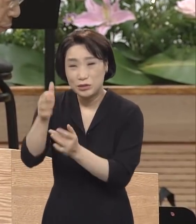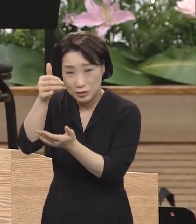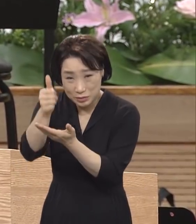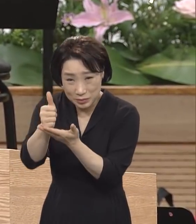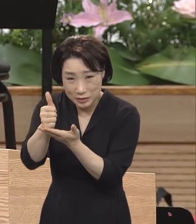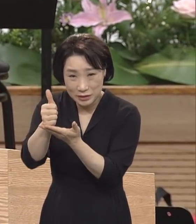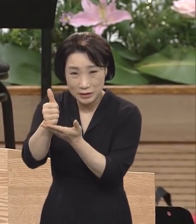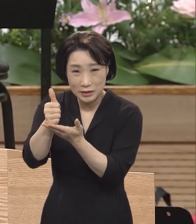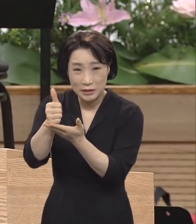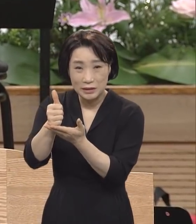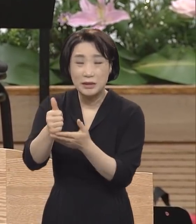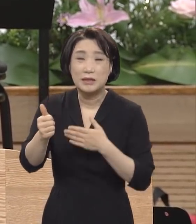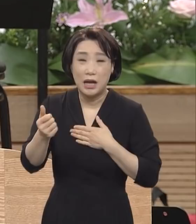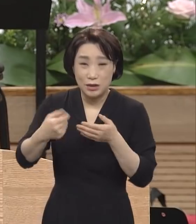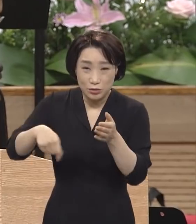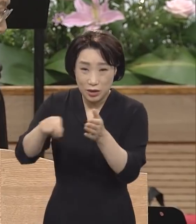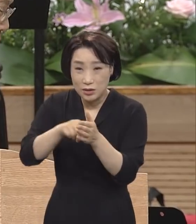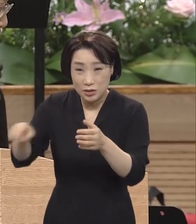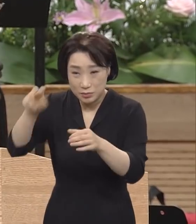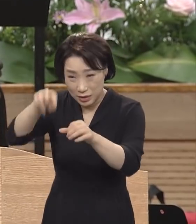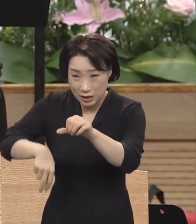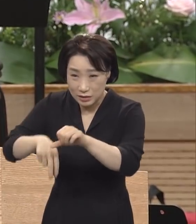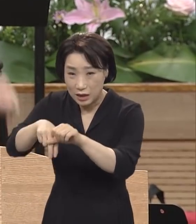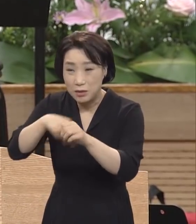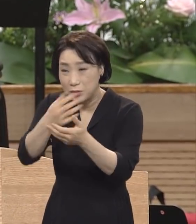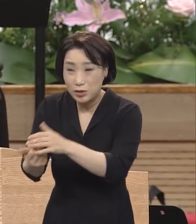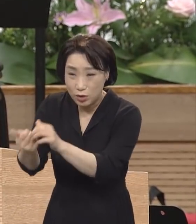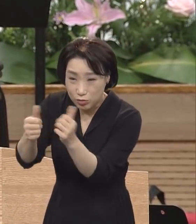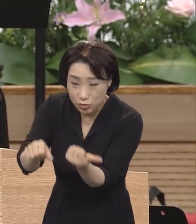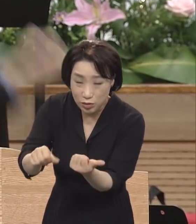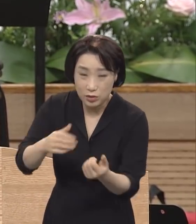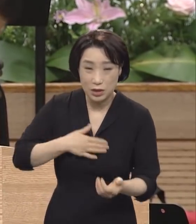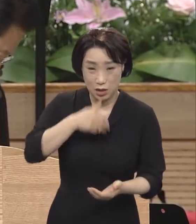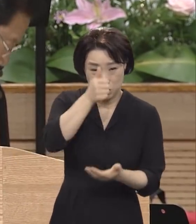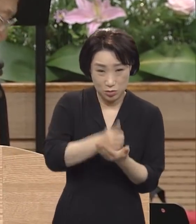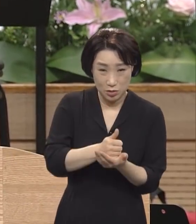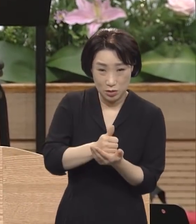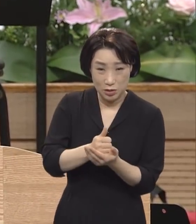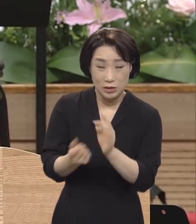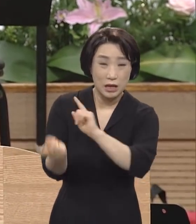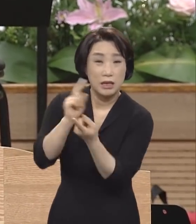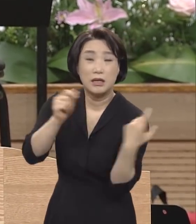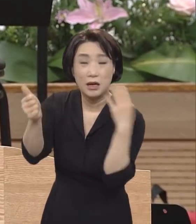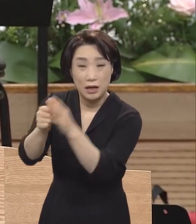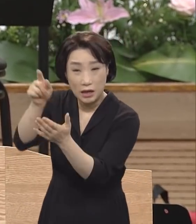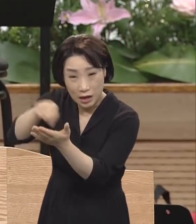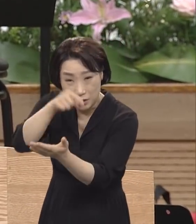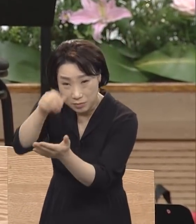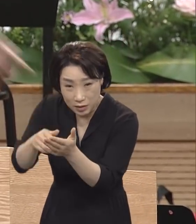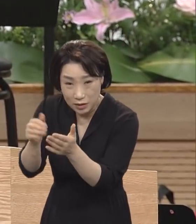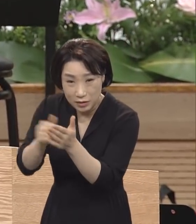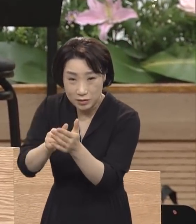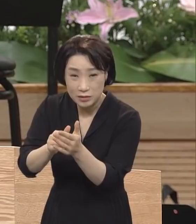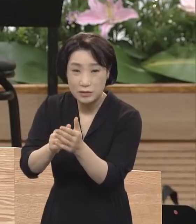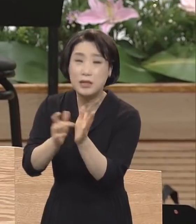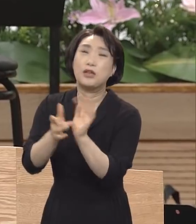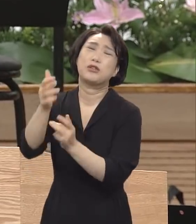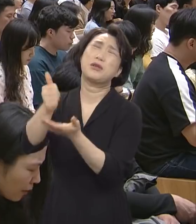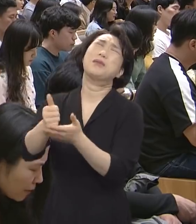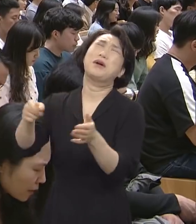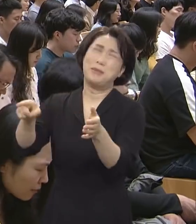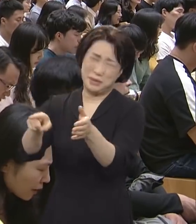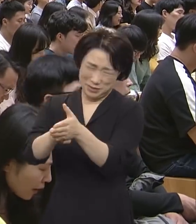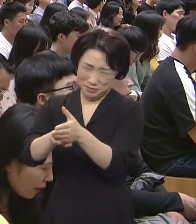나후에 죽어주시고 죄값을 갚아주신 예수님을 믿습니다